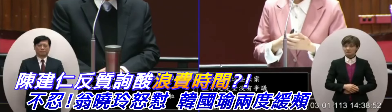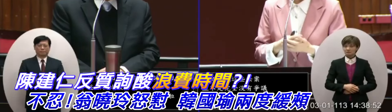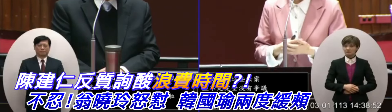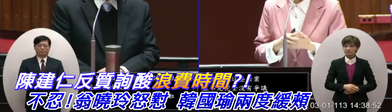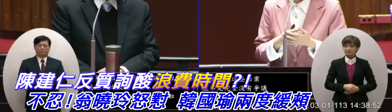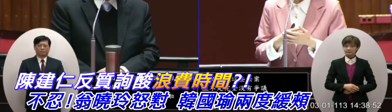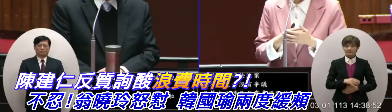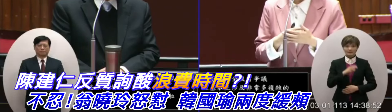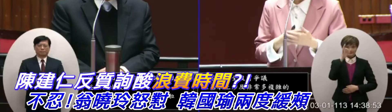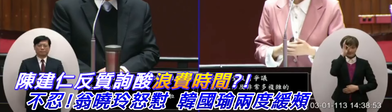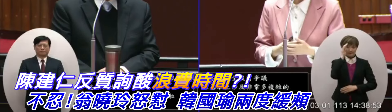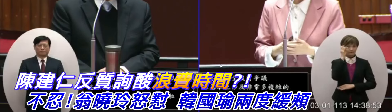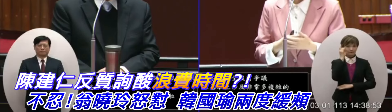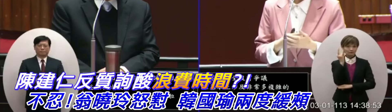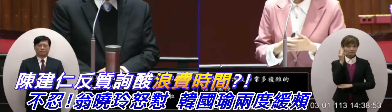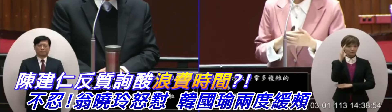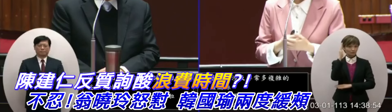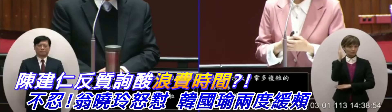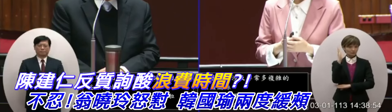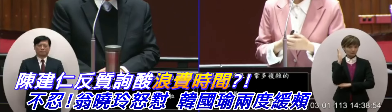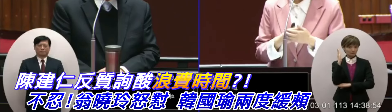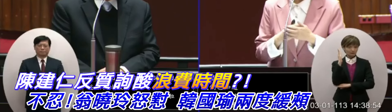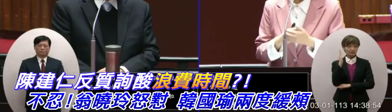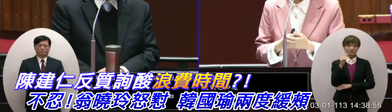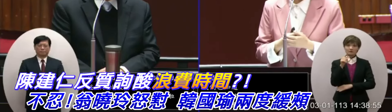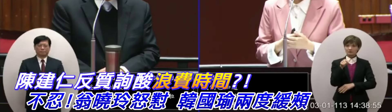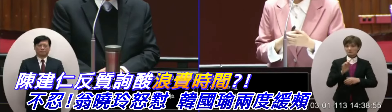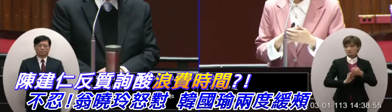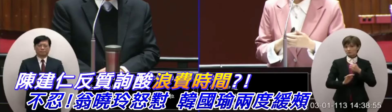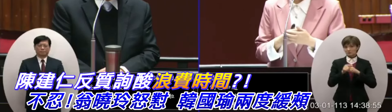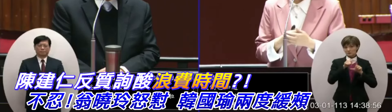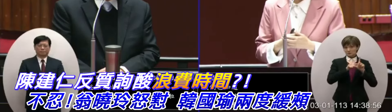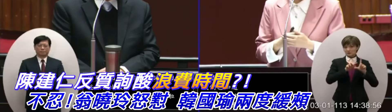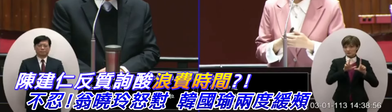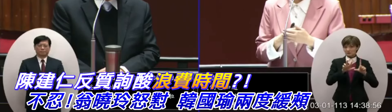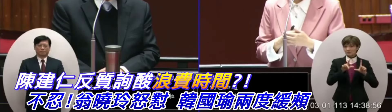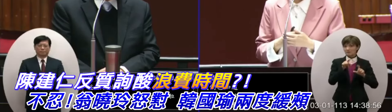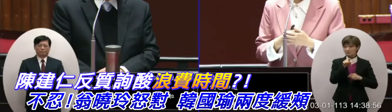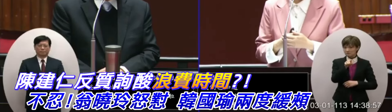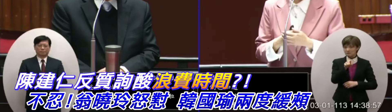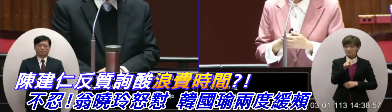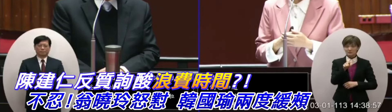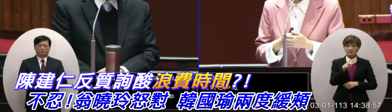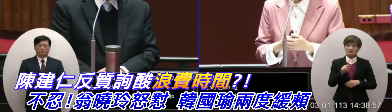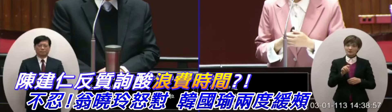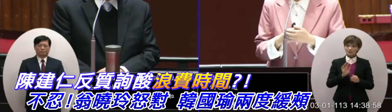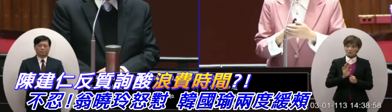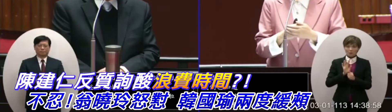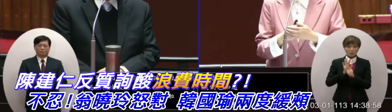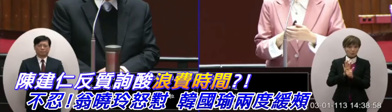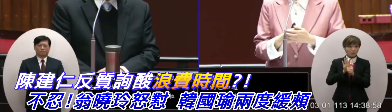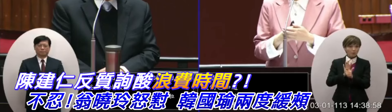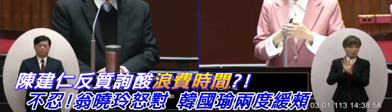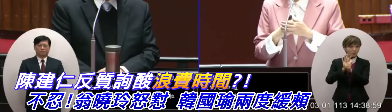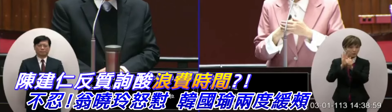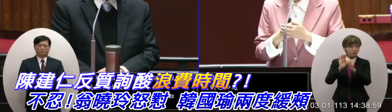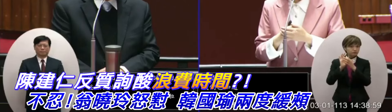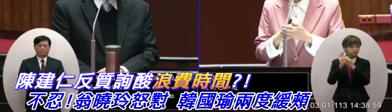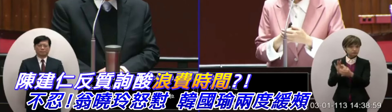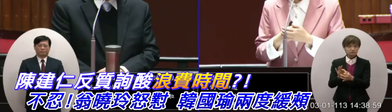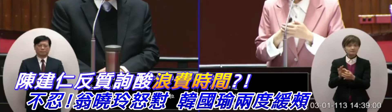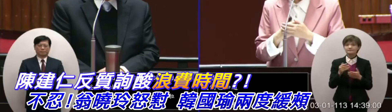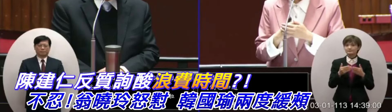作为一个看守政府、看守内阁，基本上根本不应该继续去推动。要了解，我